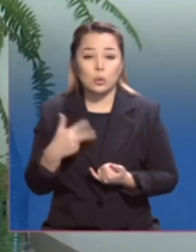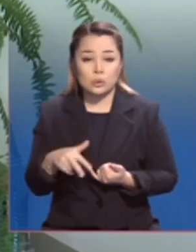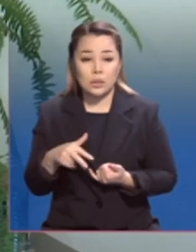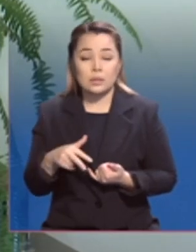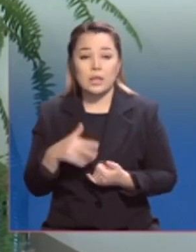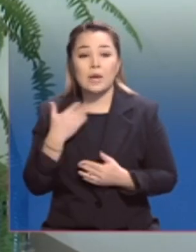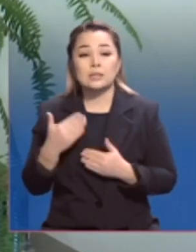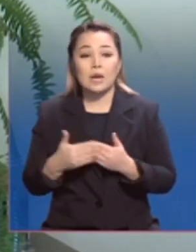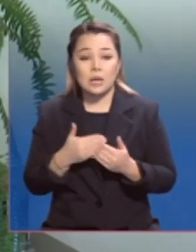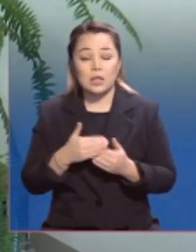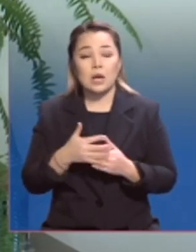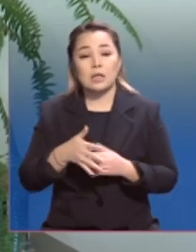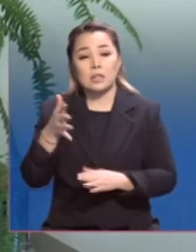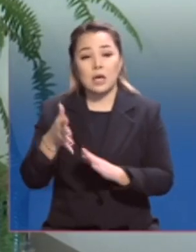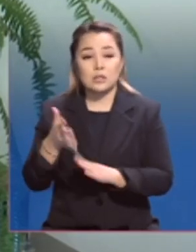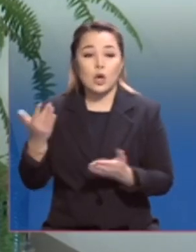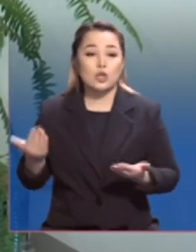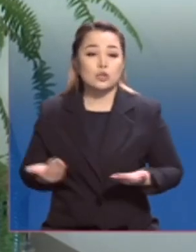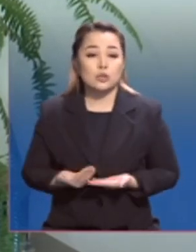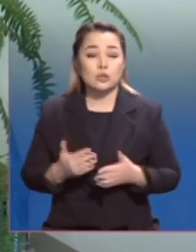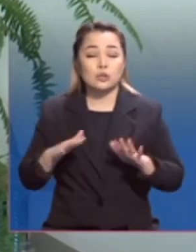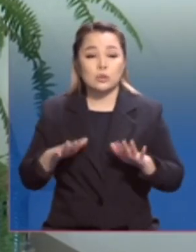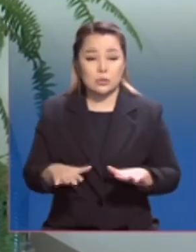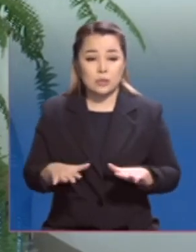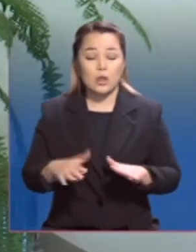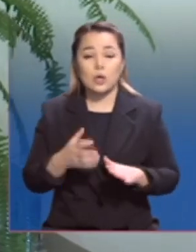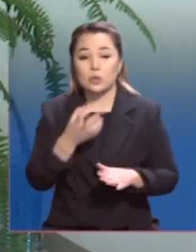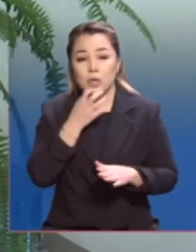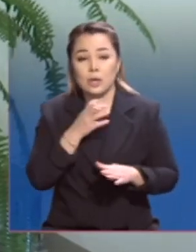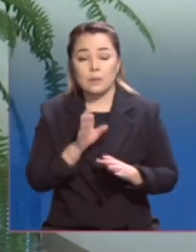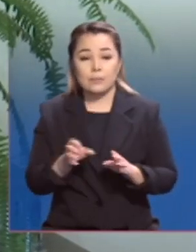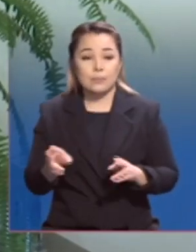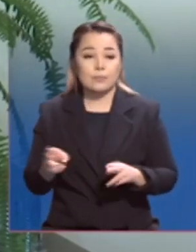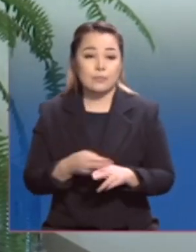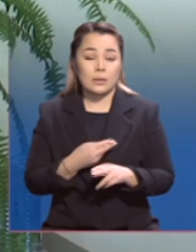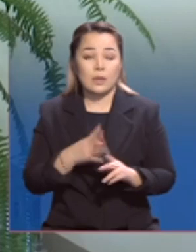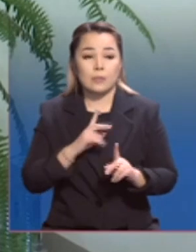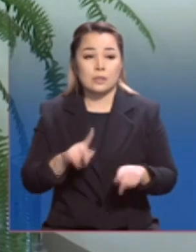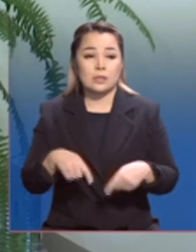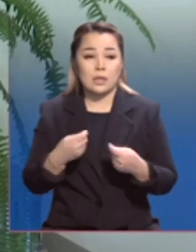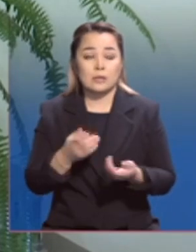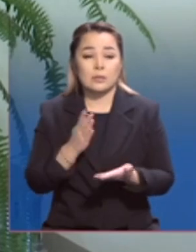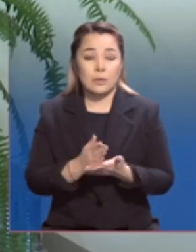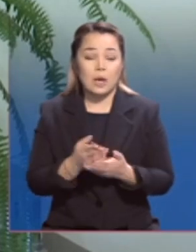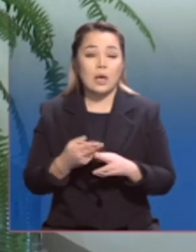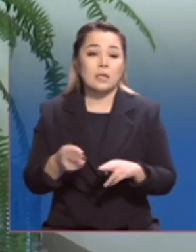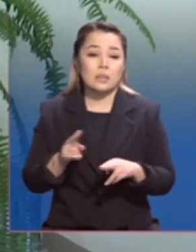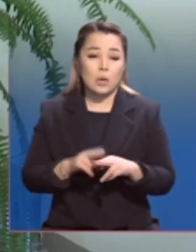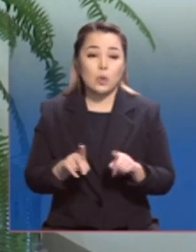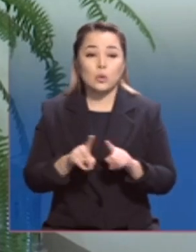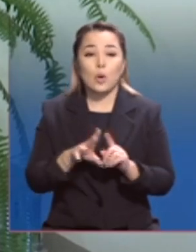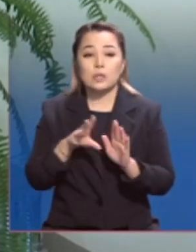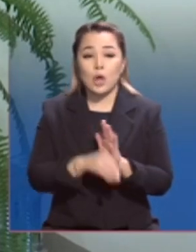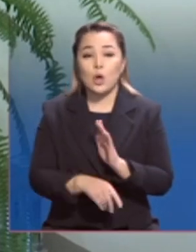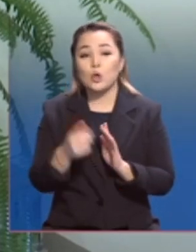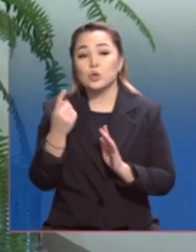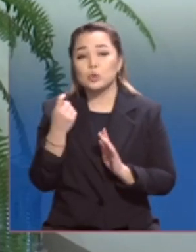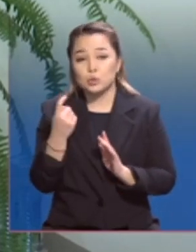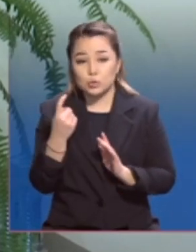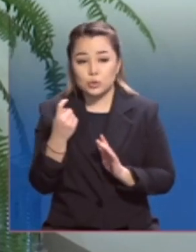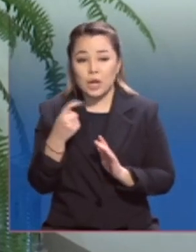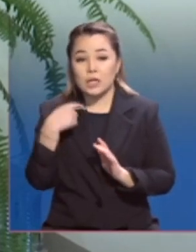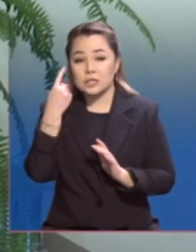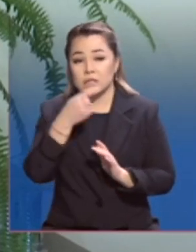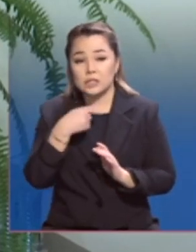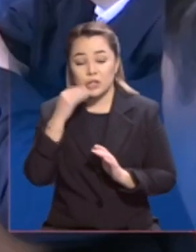130-дай көпқабатты үй жылу берусіз тұр. Жаңа сонымен қатар 100 міне